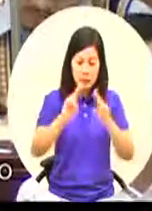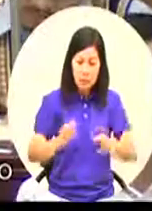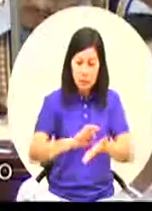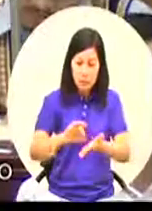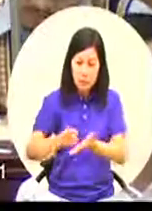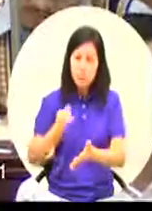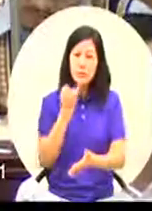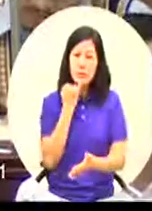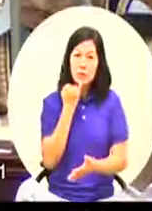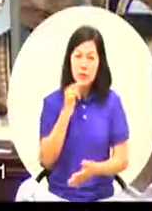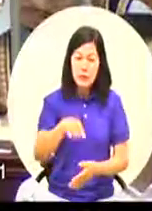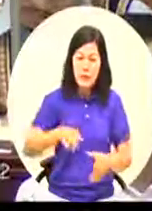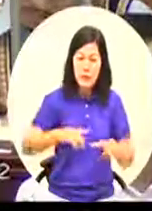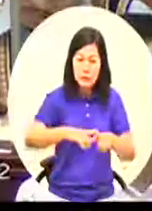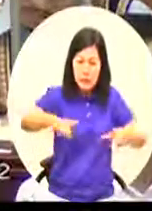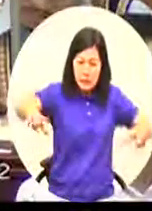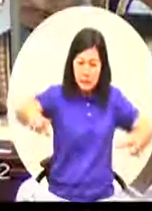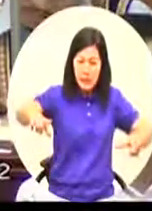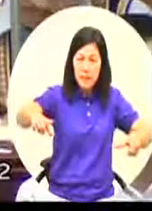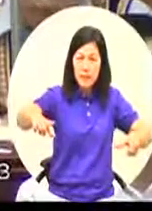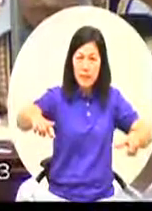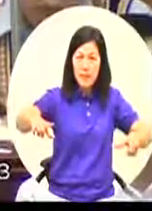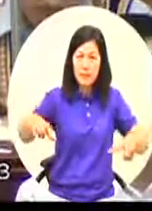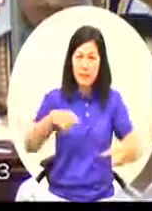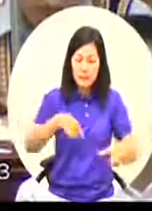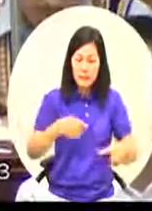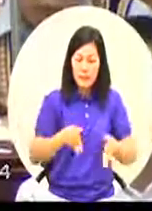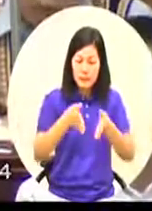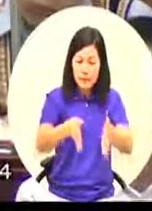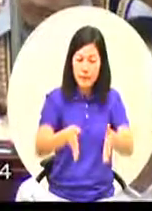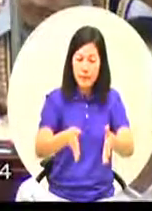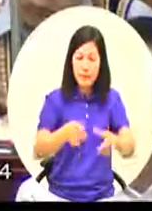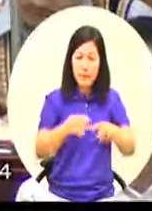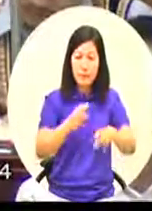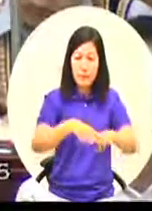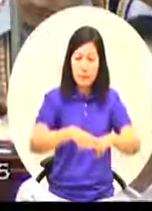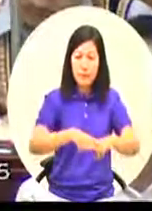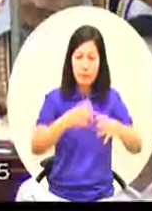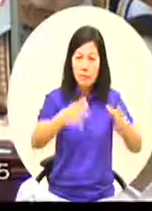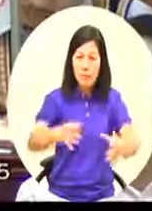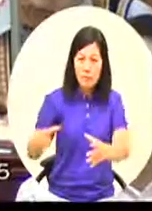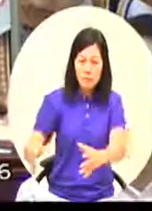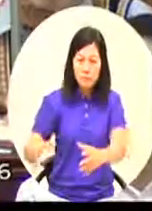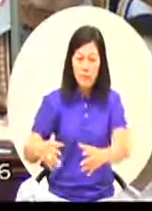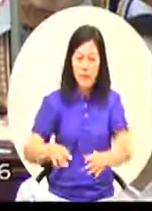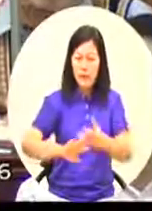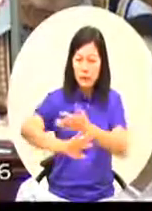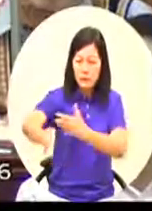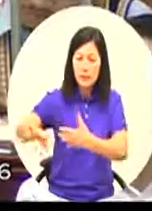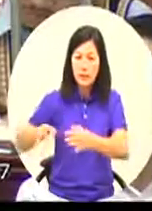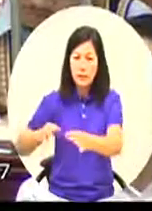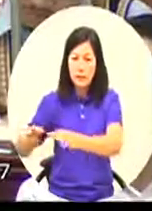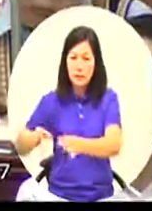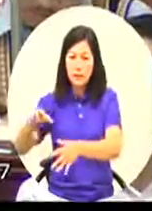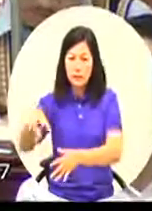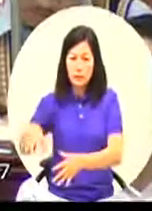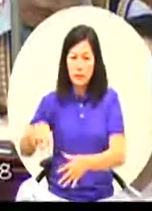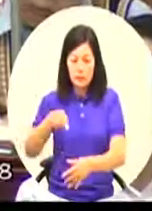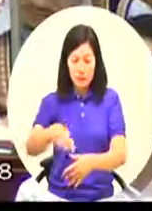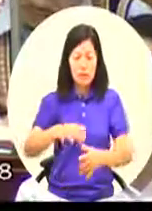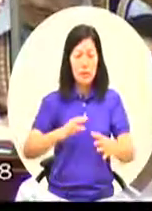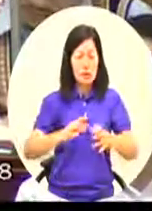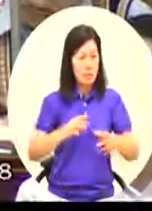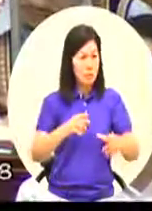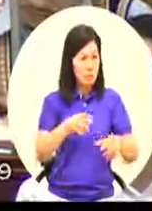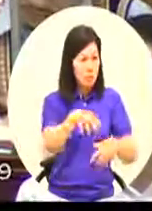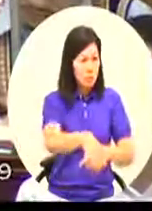实虽然那么一大片里面，我们只能在公共设施里面，其他的部分其实化为商业区的部分。那一部分台铁的部分